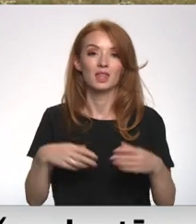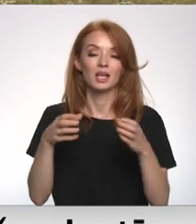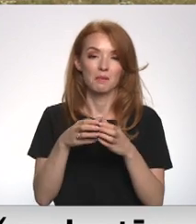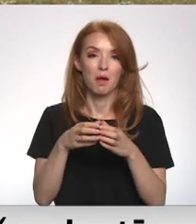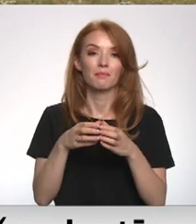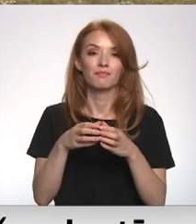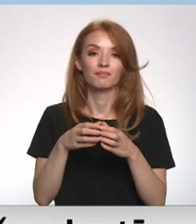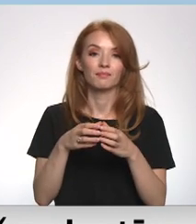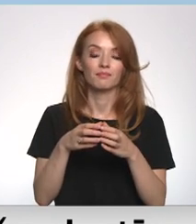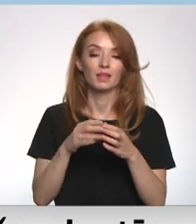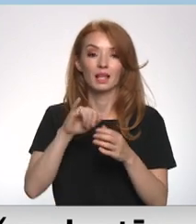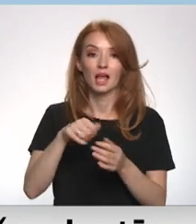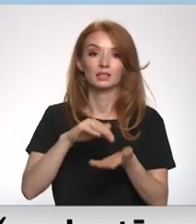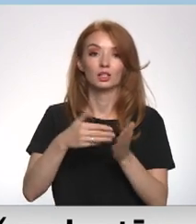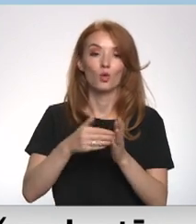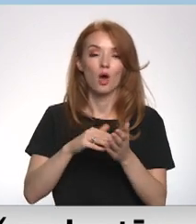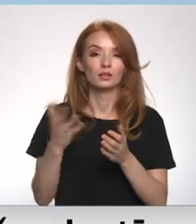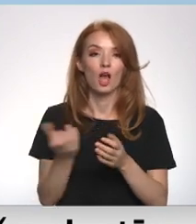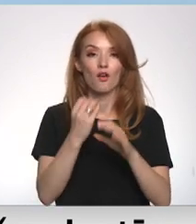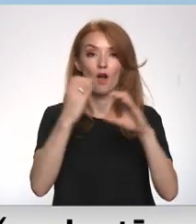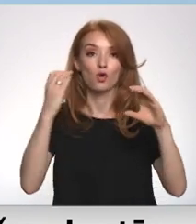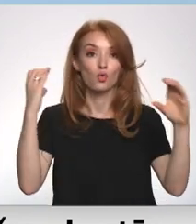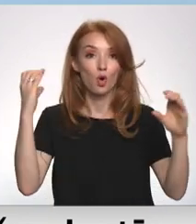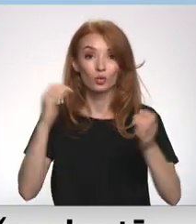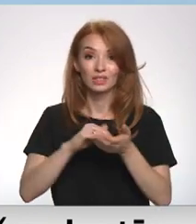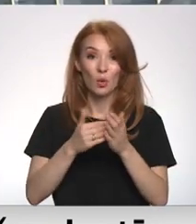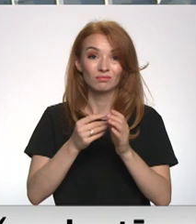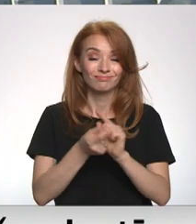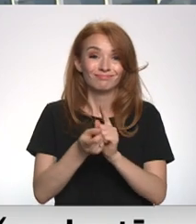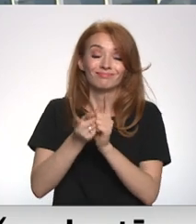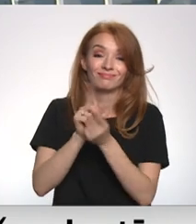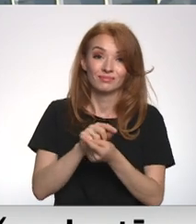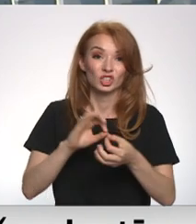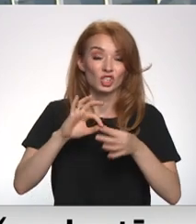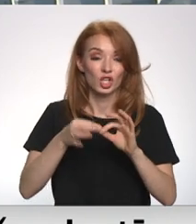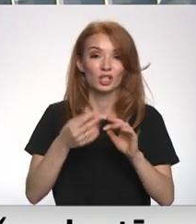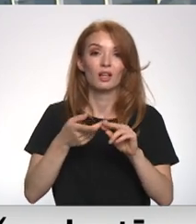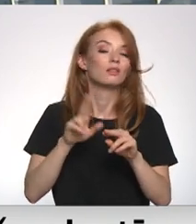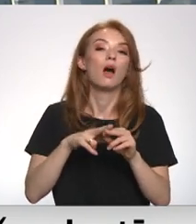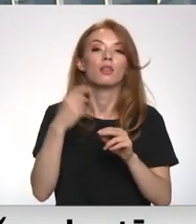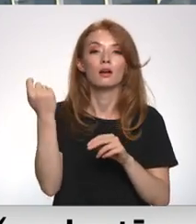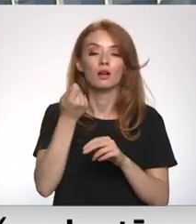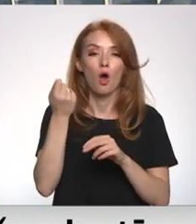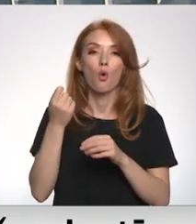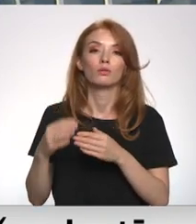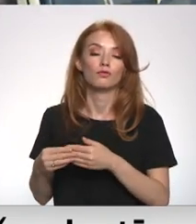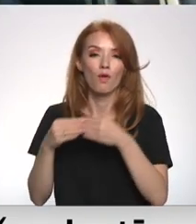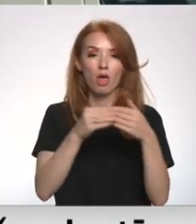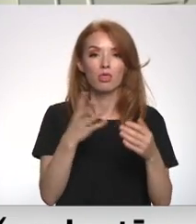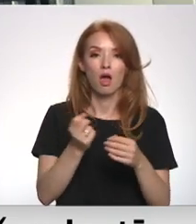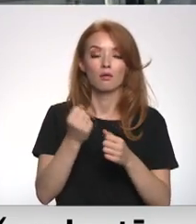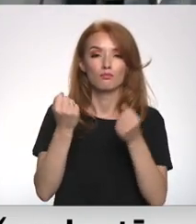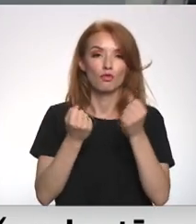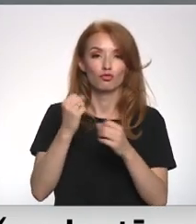valdes loceklis, ja situācija ar vagonu pieejamību kļūs sarežģītāka, graudus uz ostām nāksies vest ar kravas automašīnām.